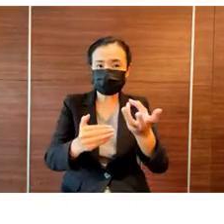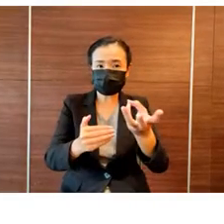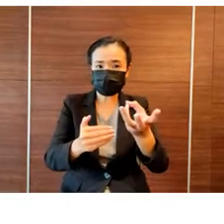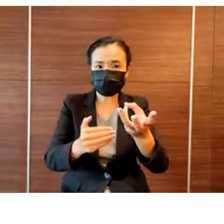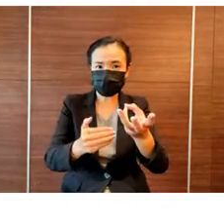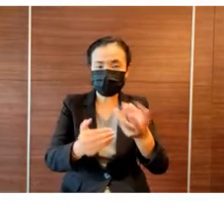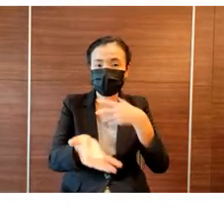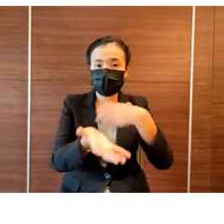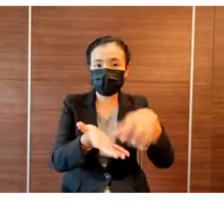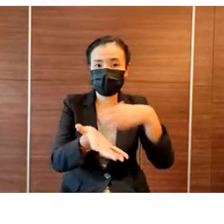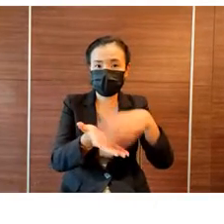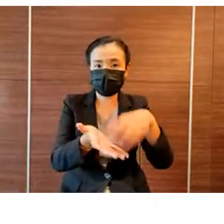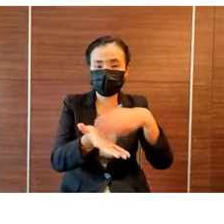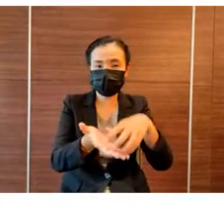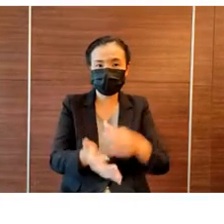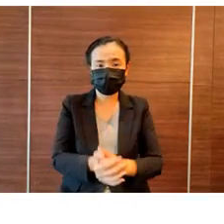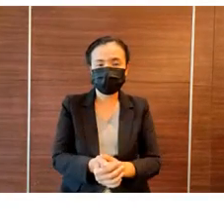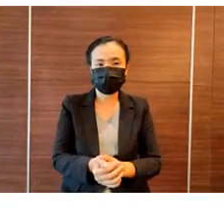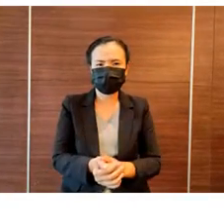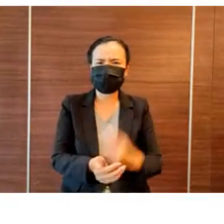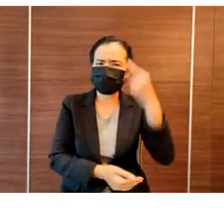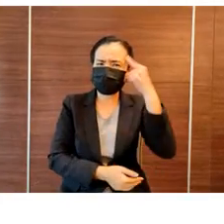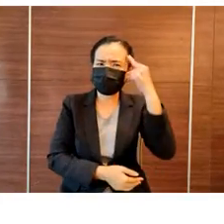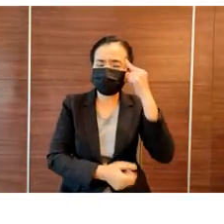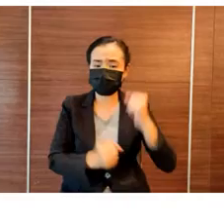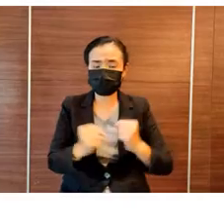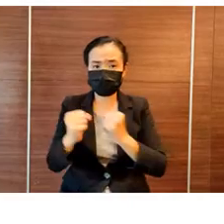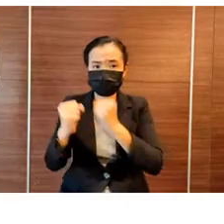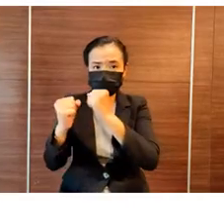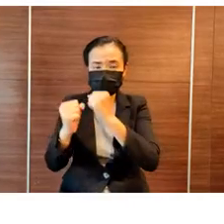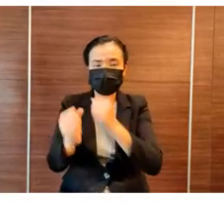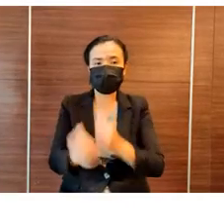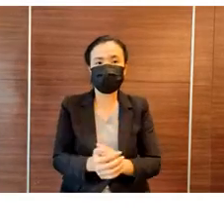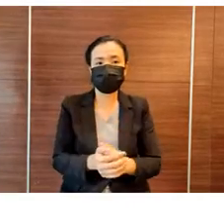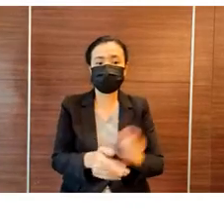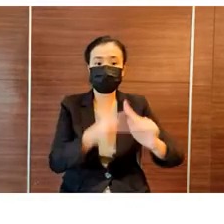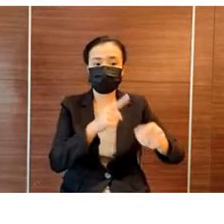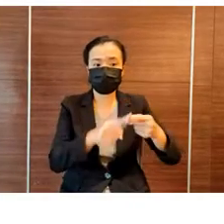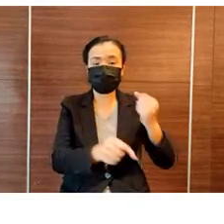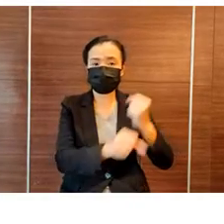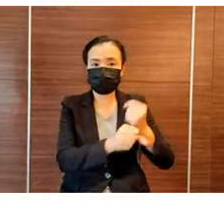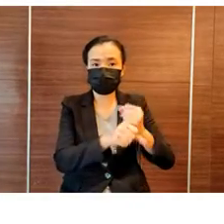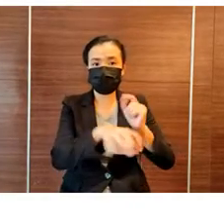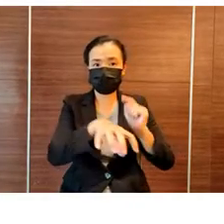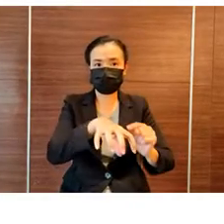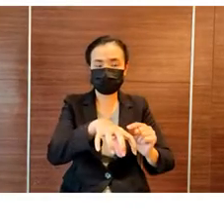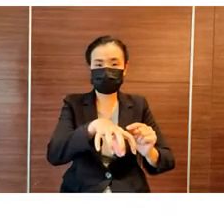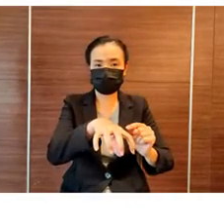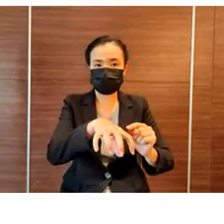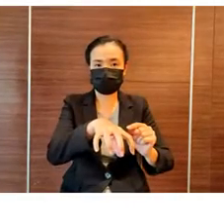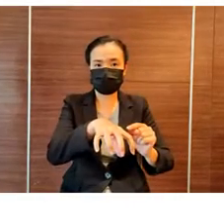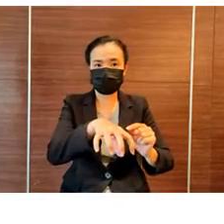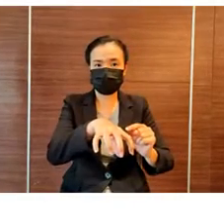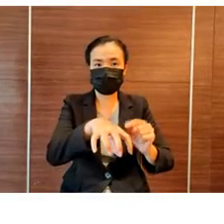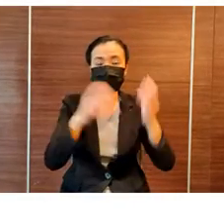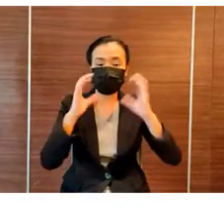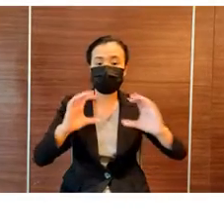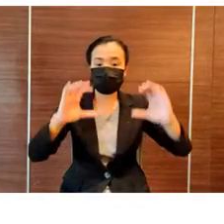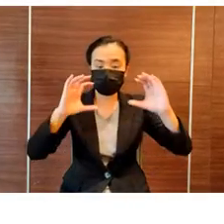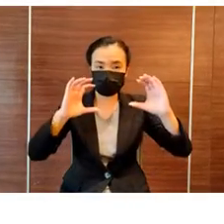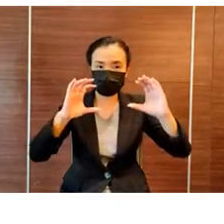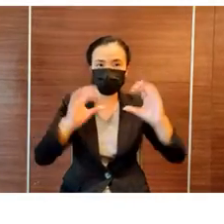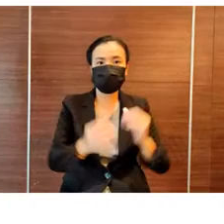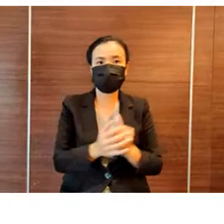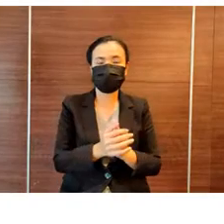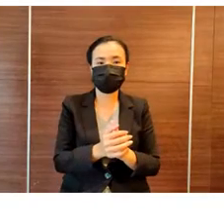ง เราคิดว่ามีความพยายามจากทั้งเพื่อนๆที่ทำงานในระบบของหน่วยงานภาครัฐเนาะ